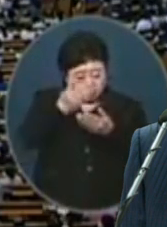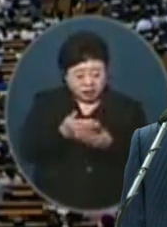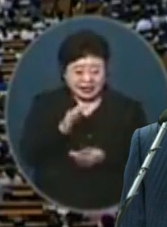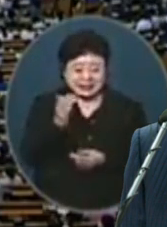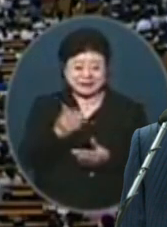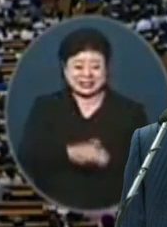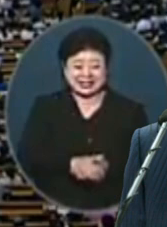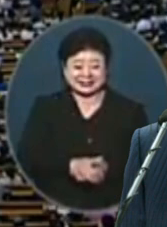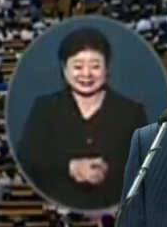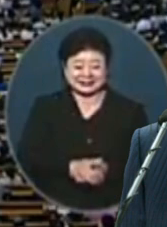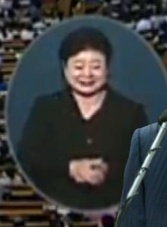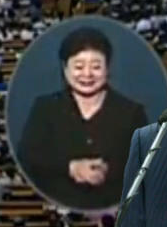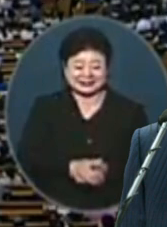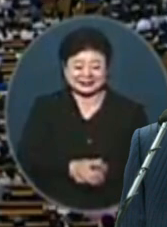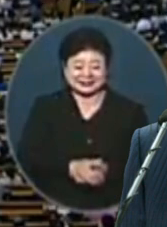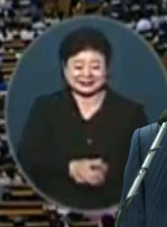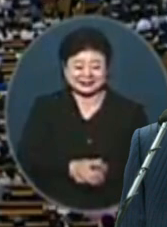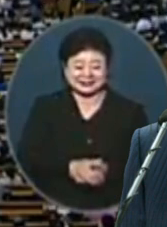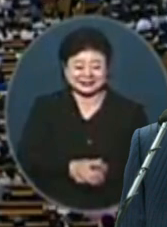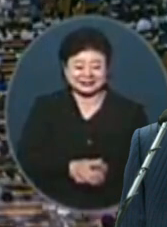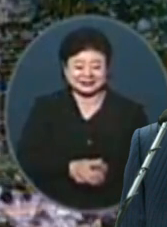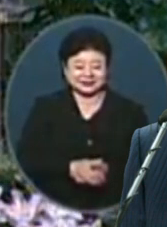것입니다.